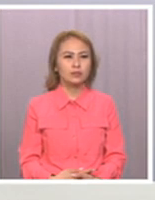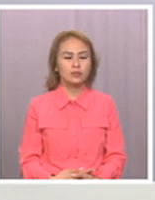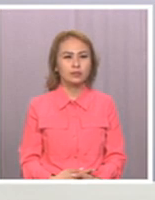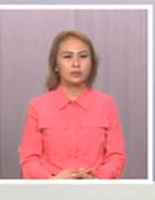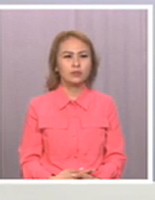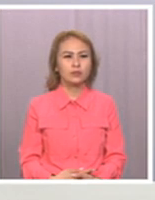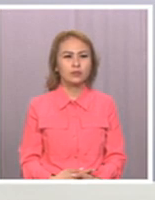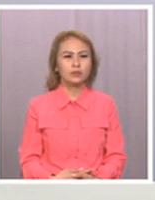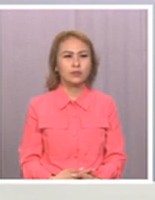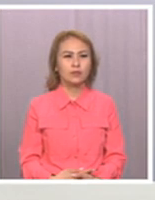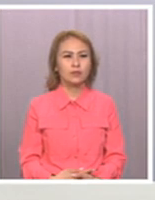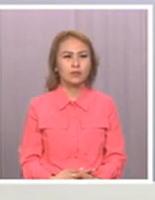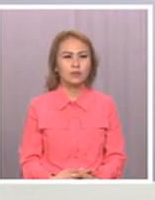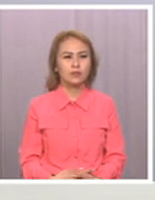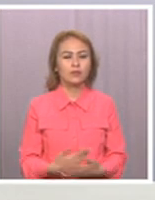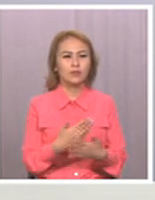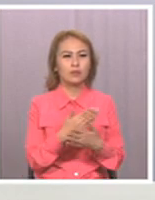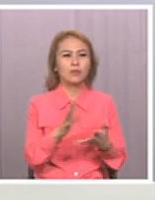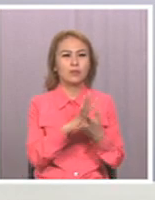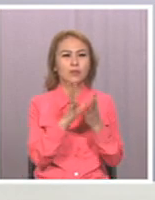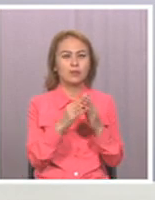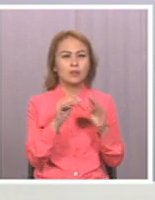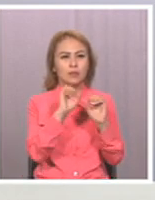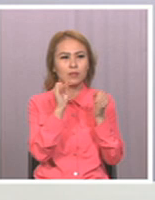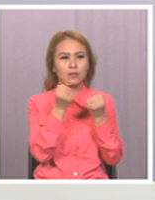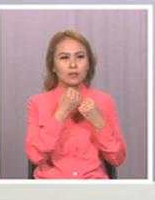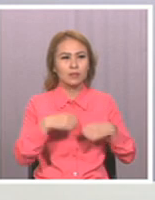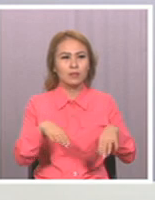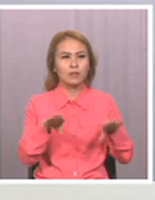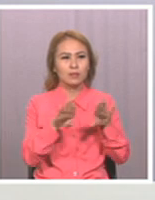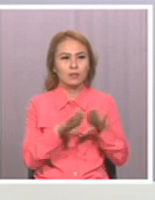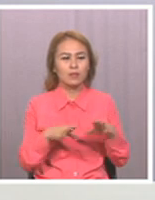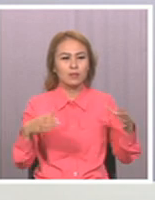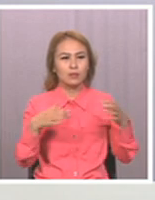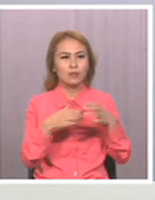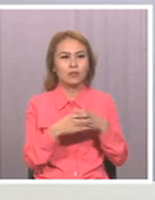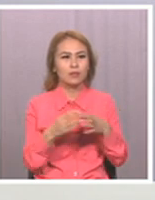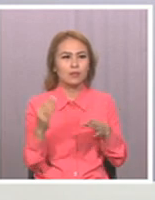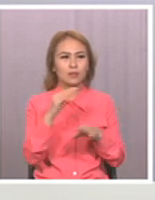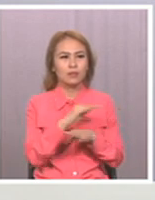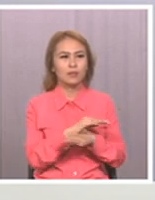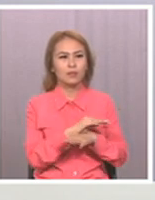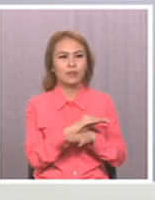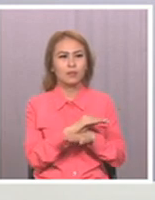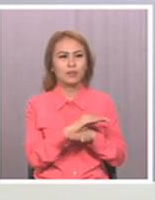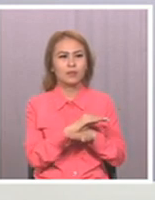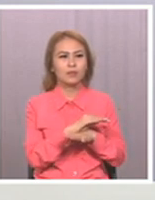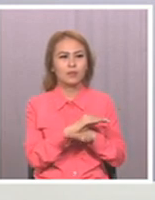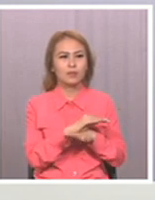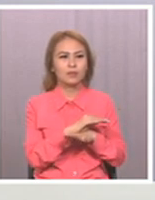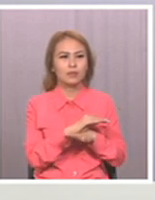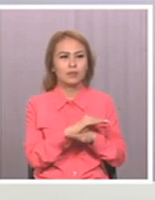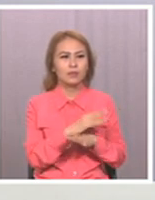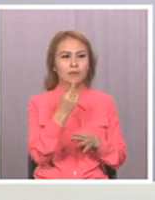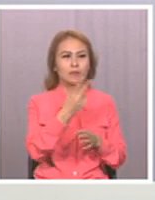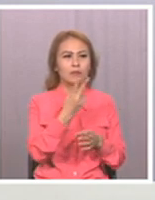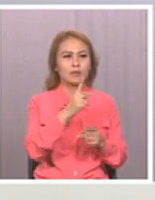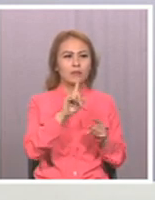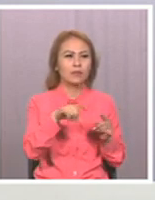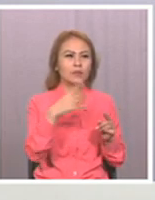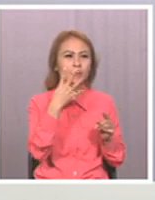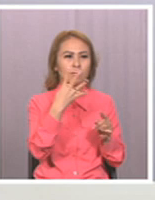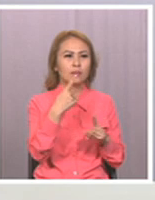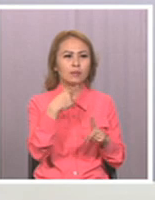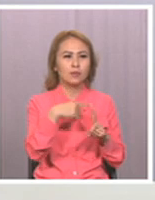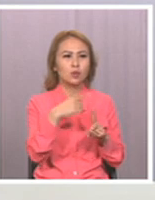жүрді. Сонда, осы жылдамдықпен уақытта көбейте отырып, және оларды қосып, біз оның барлық жүрген жолын